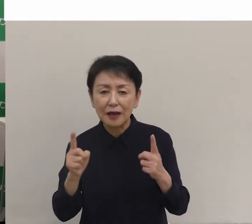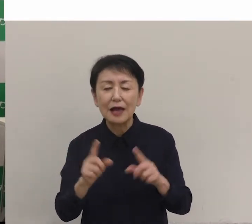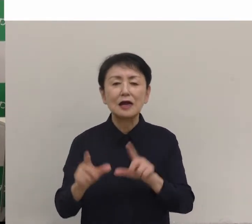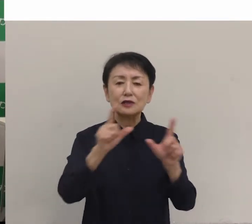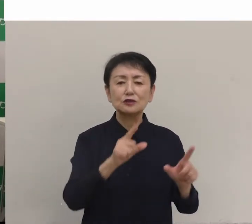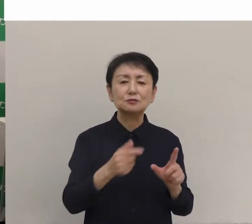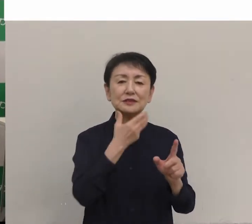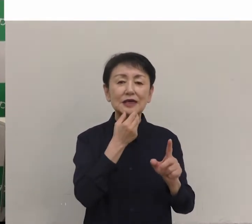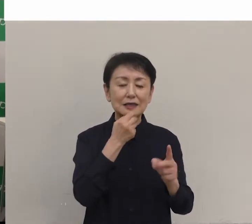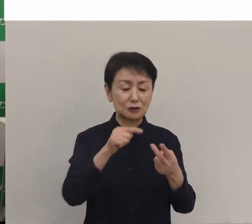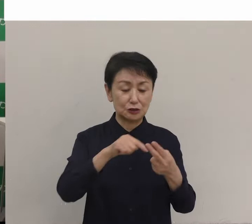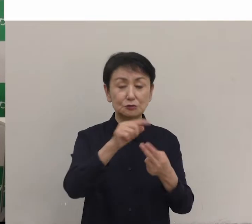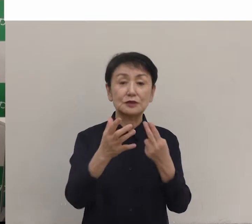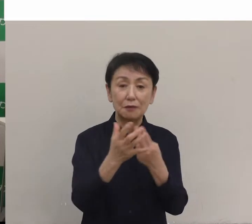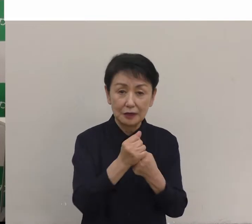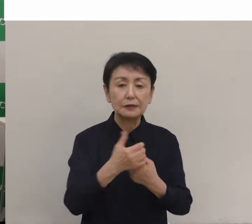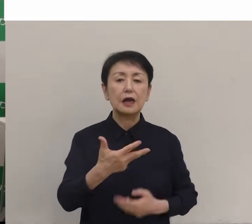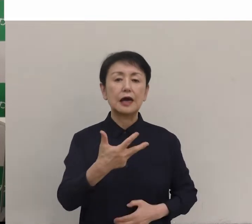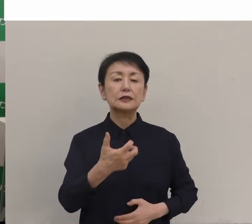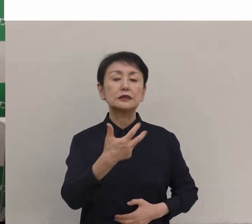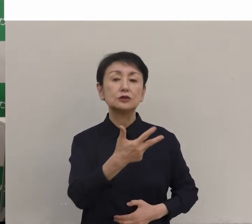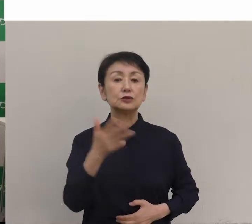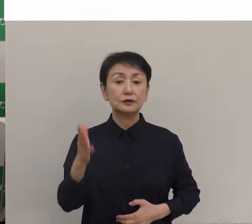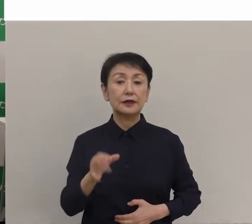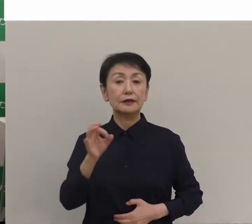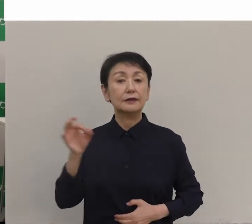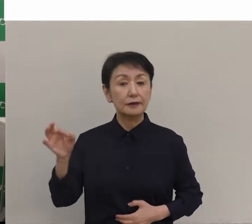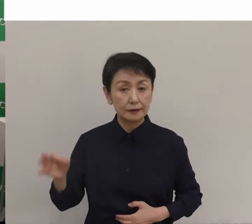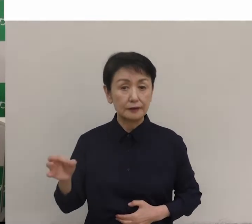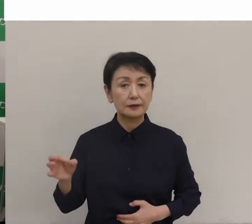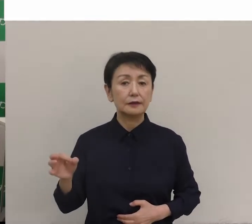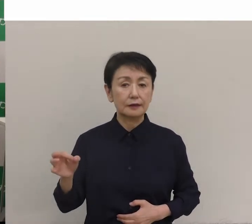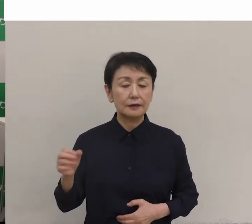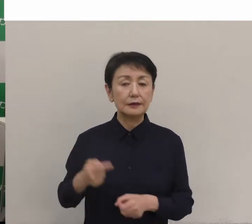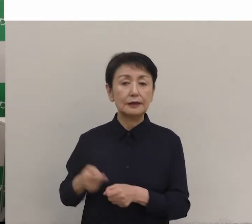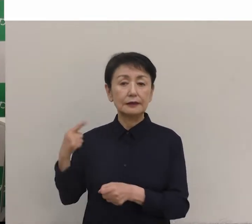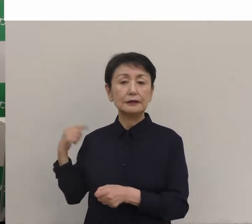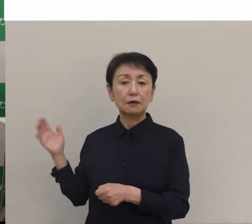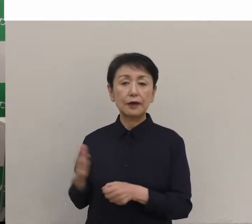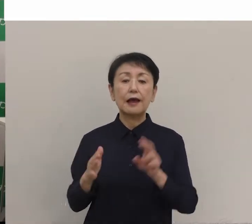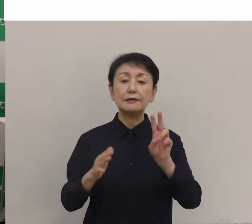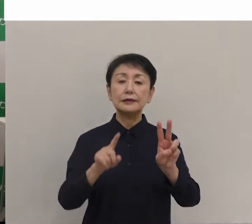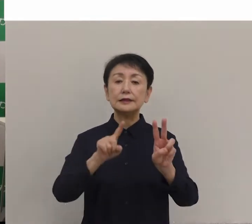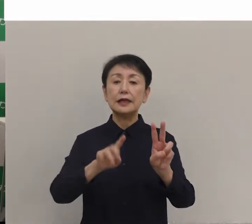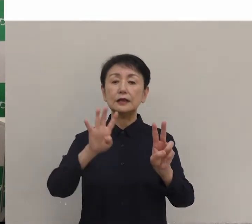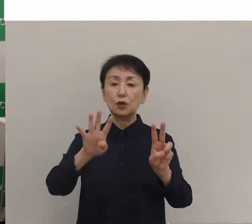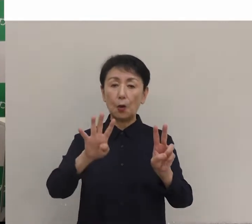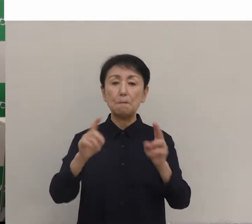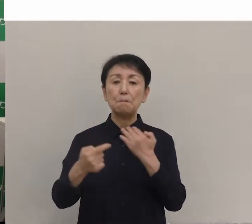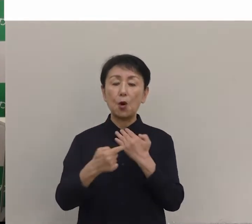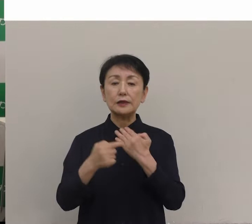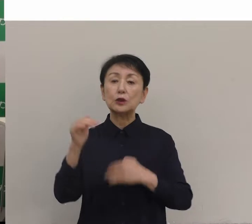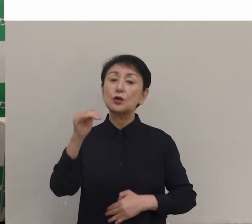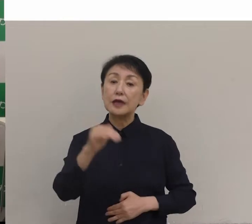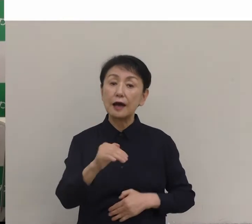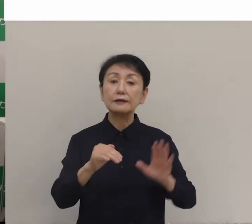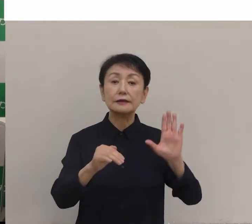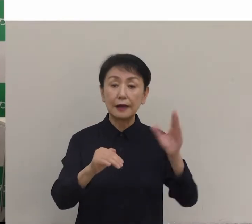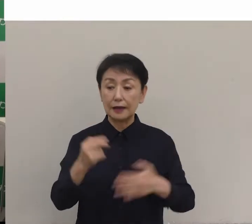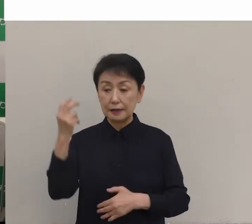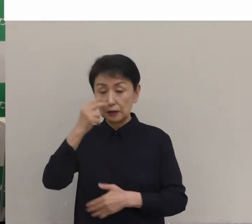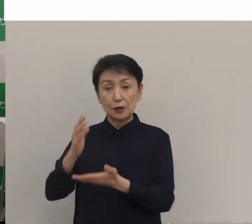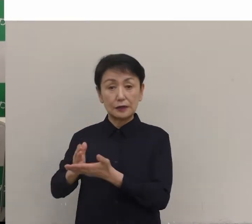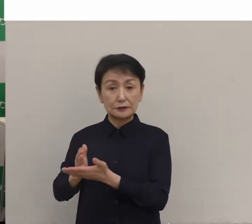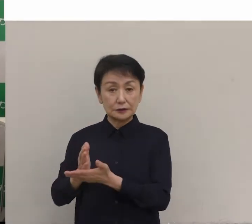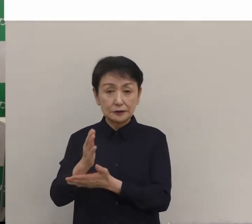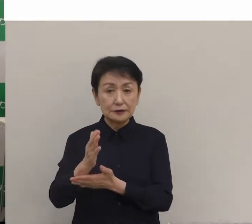88% となりました。前年度から 2.4 ポイント下がりましたが、調査開始時の平成